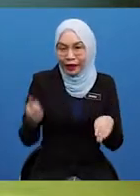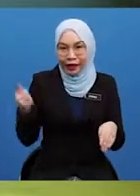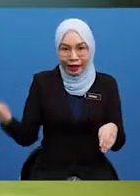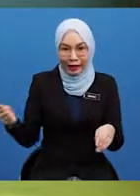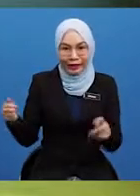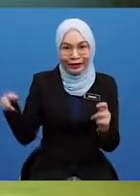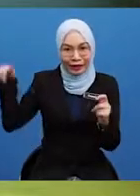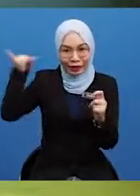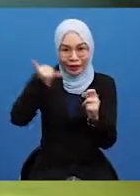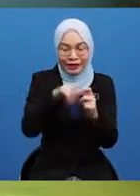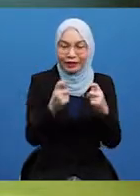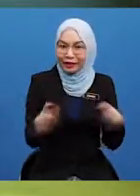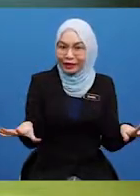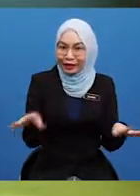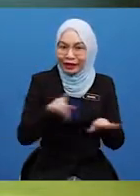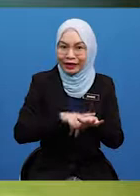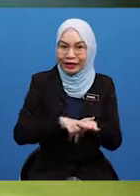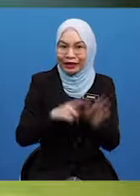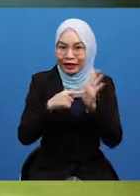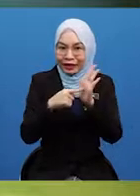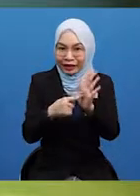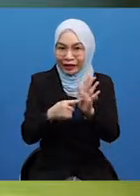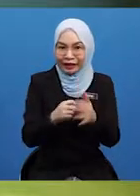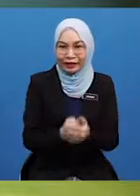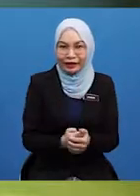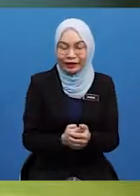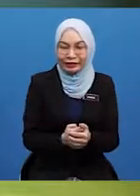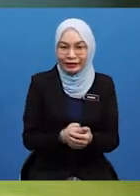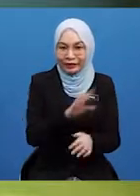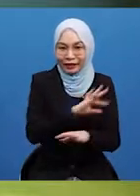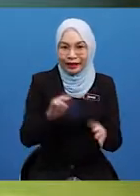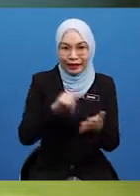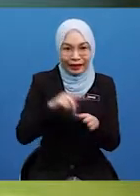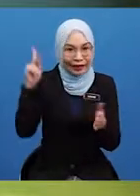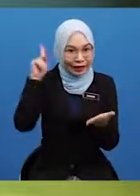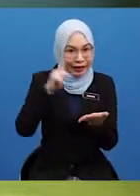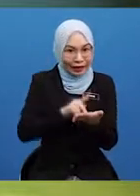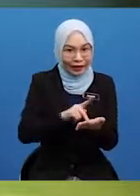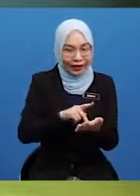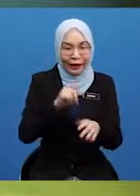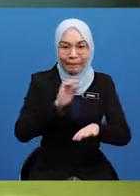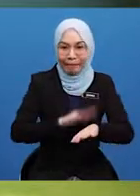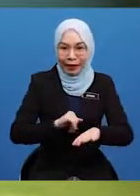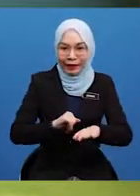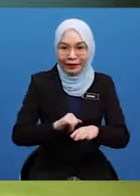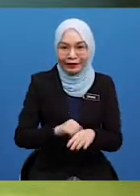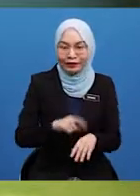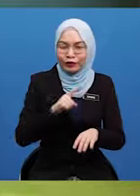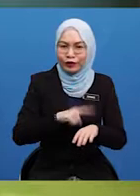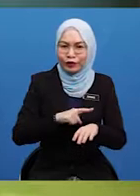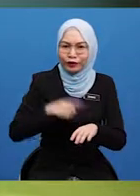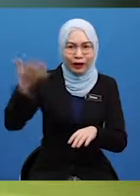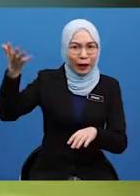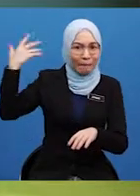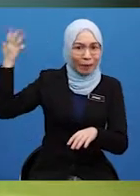telah diperkenalkan dan digunakan pada era zaman penjajah British dan